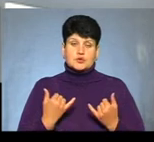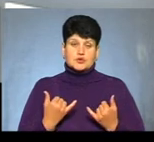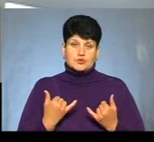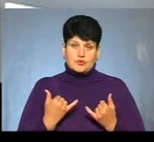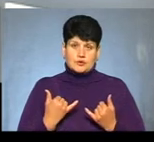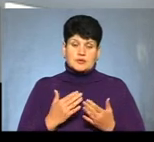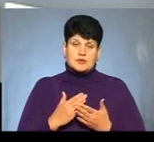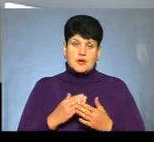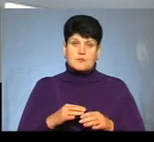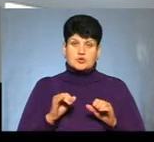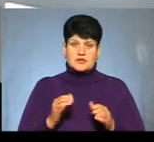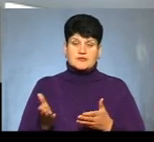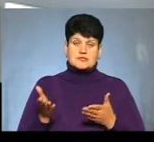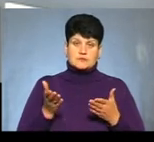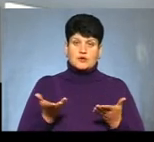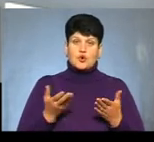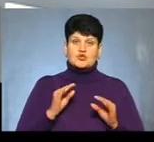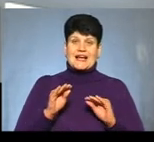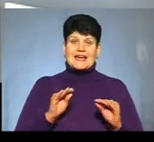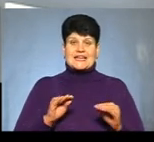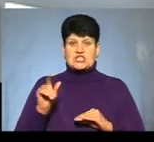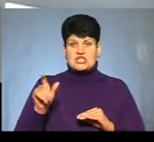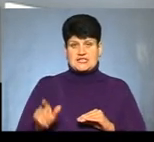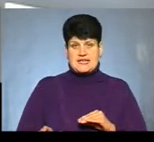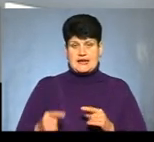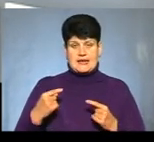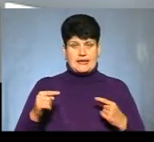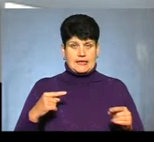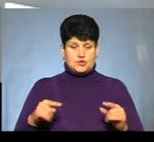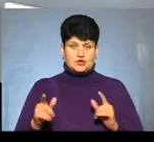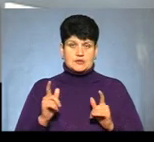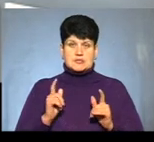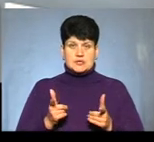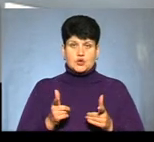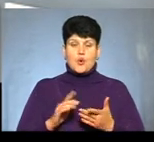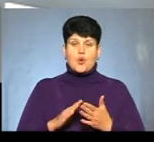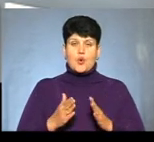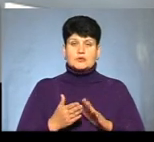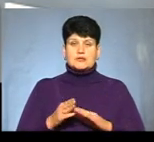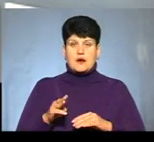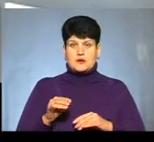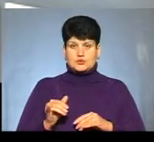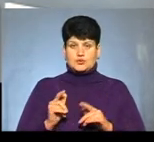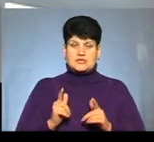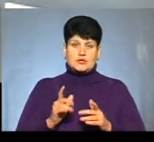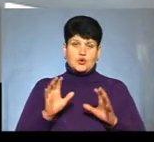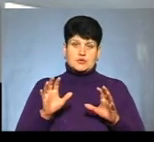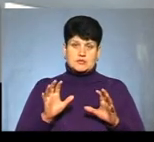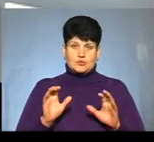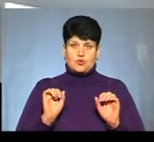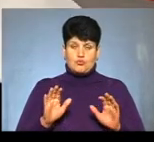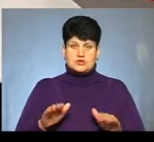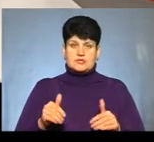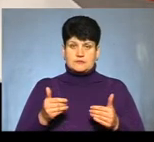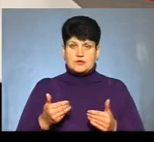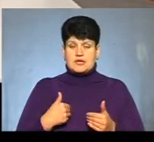наприклад, на сьогоднішній день я маю можливість запросити якогось режисера, іншого, згідно контракту, згідно